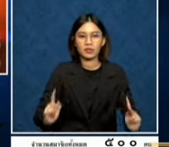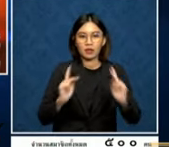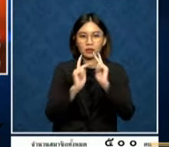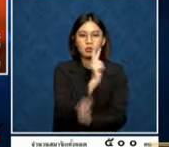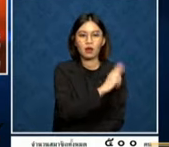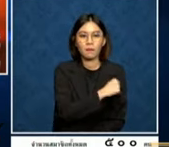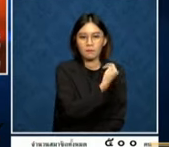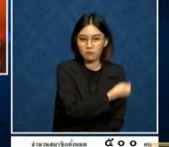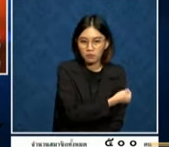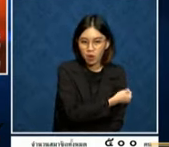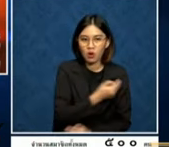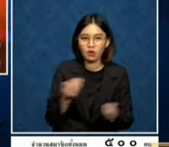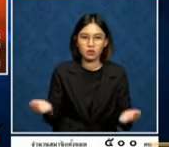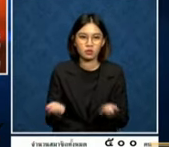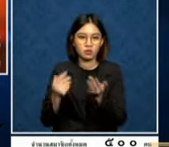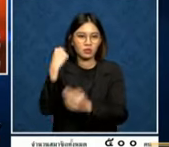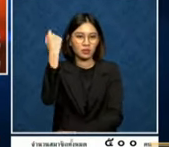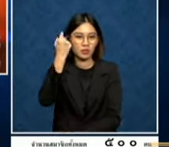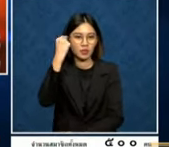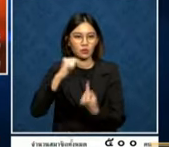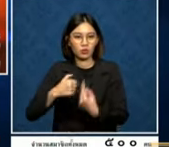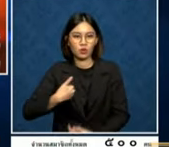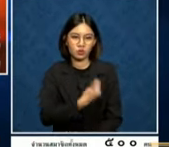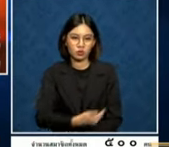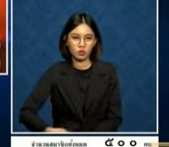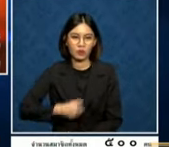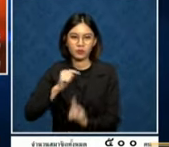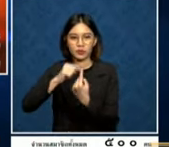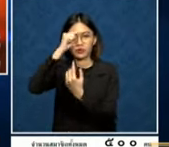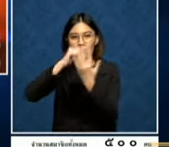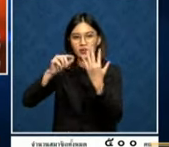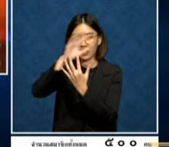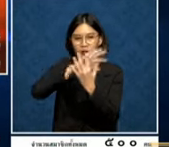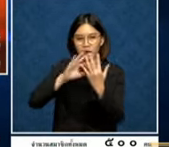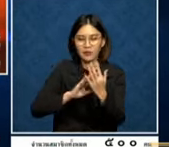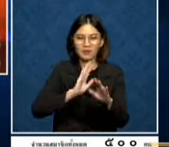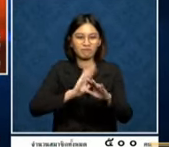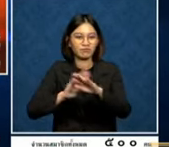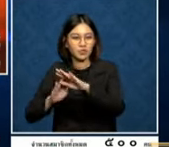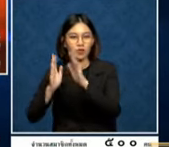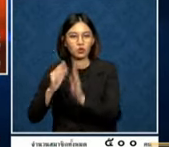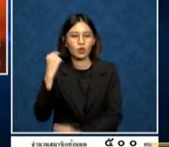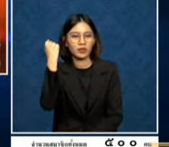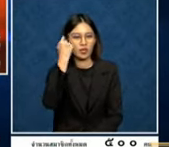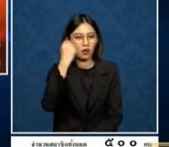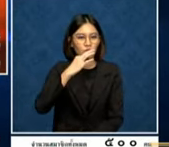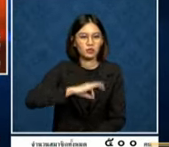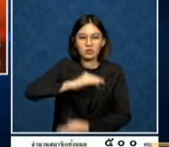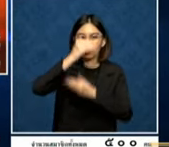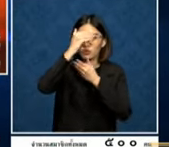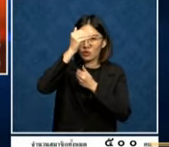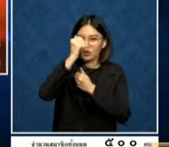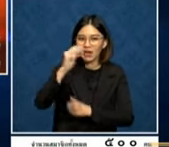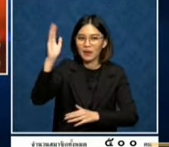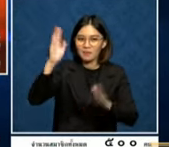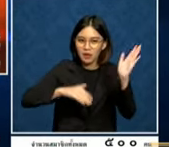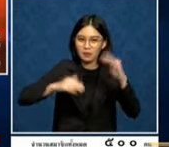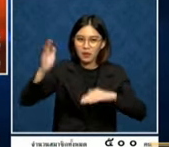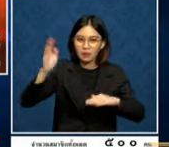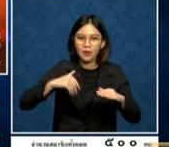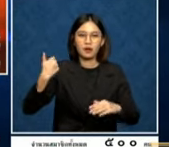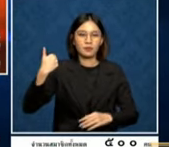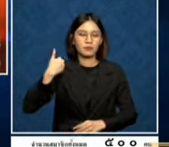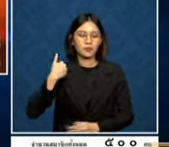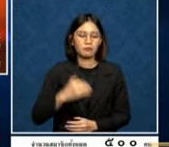สาธารณสุขการส่งเสริมการท่องเที่ยวเชิงสุขภาพในประเทศไทยนะคะก็จะช่วยดึงดูดนักท่องเที่ยวที่มีความสนใจในเรื่องนี้ให้ให้มามากขึ้น